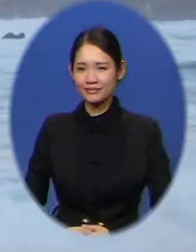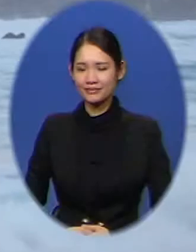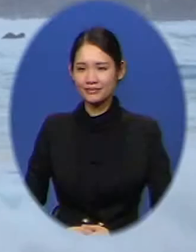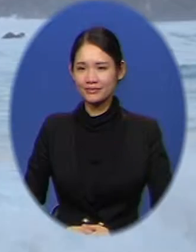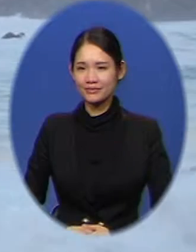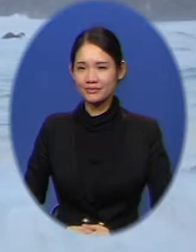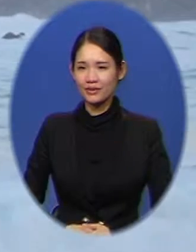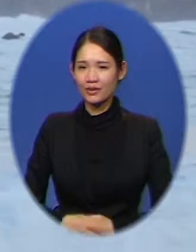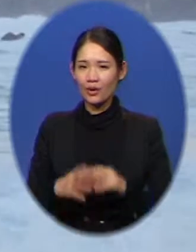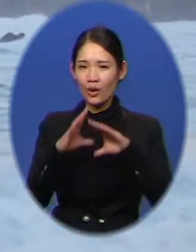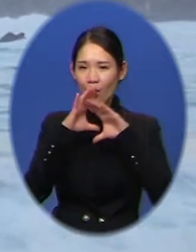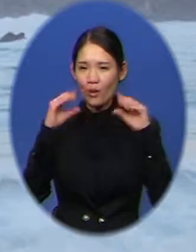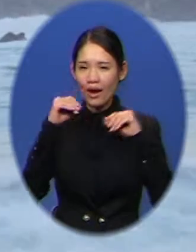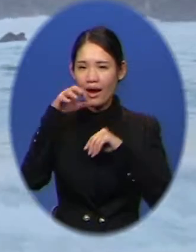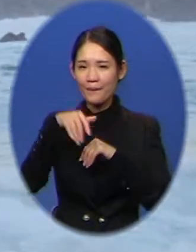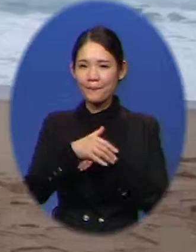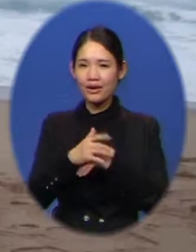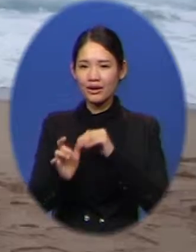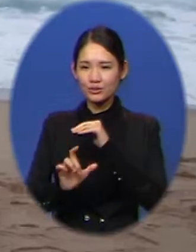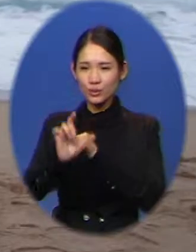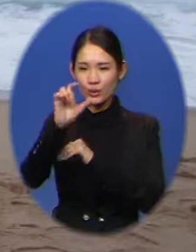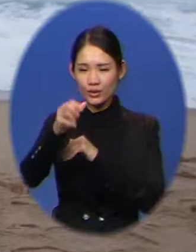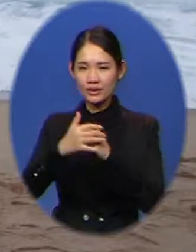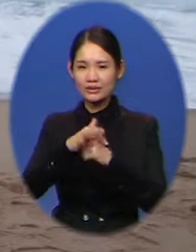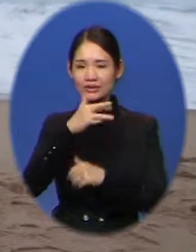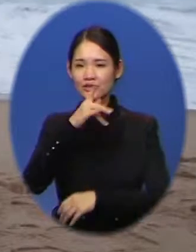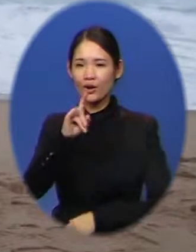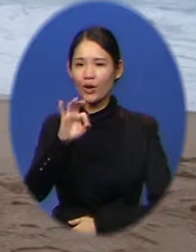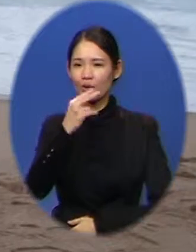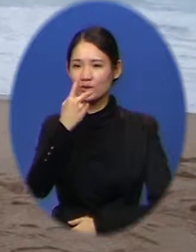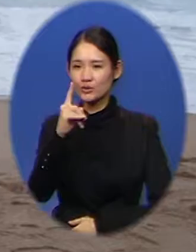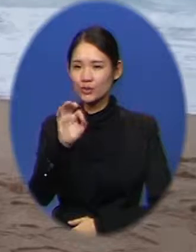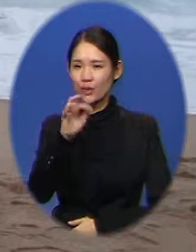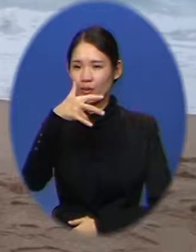광화문으로부터 정동쪽에 위치한 정동진.